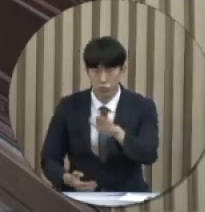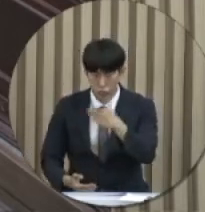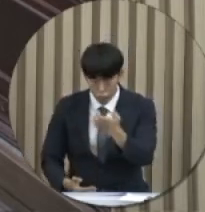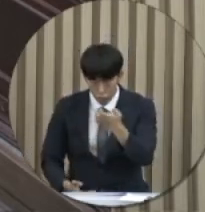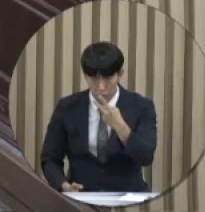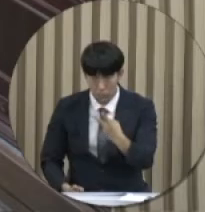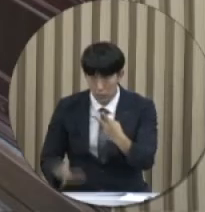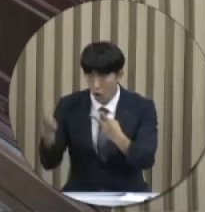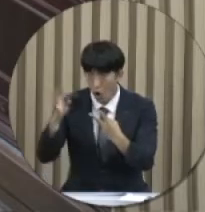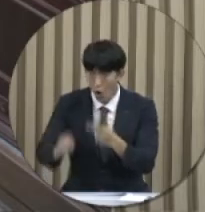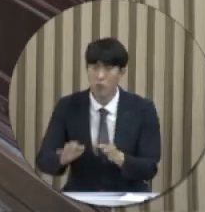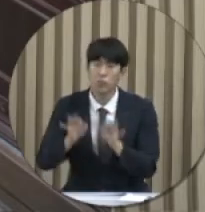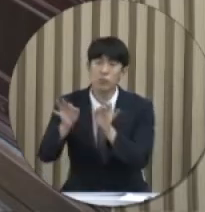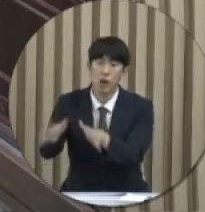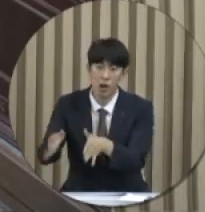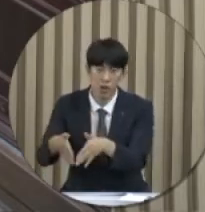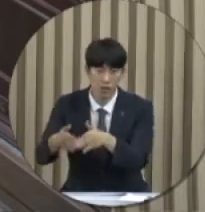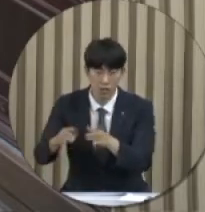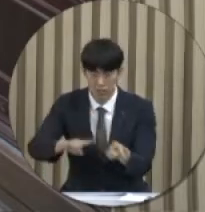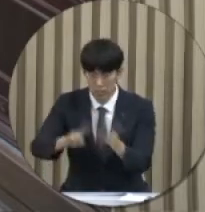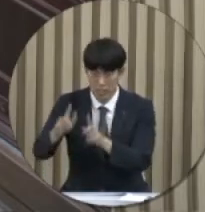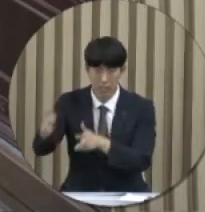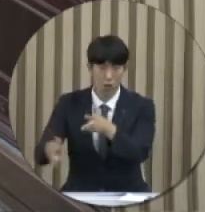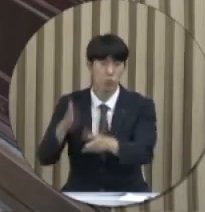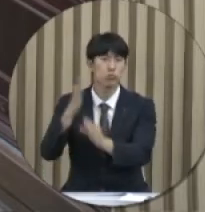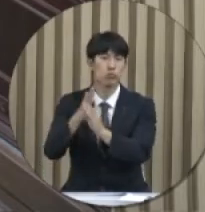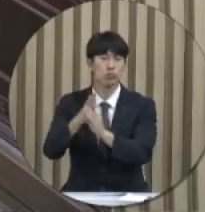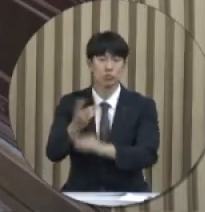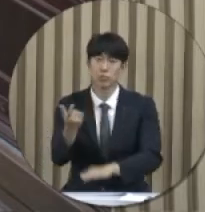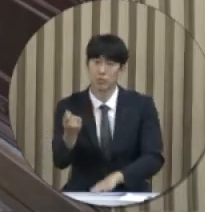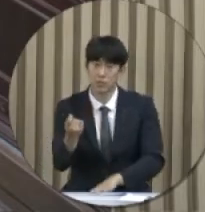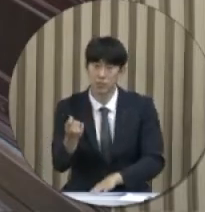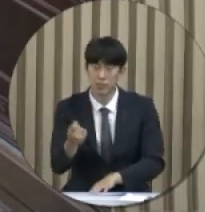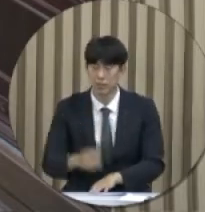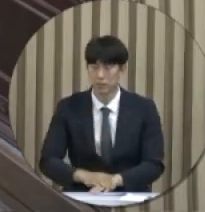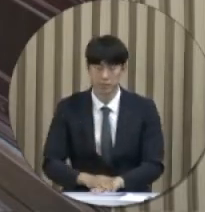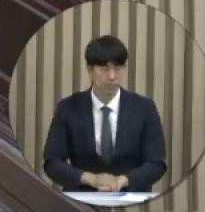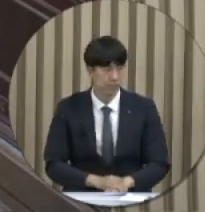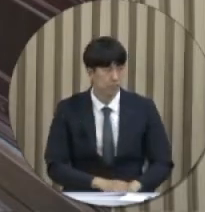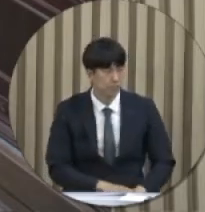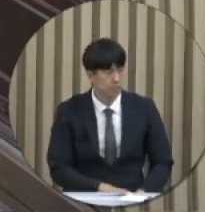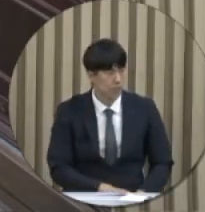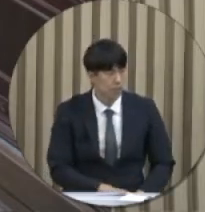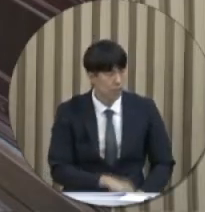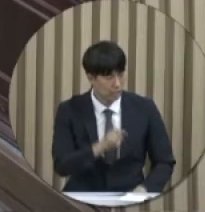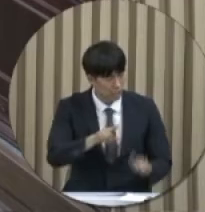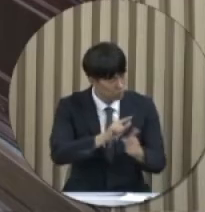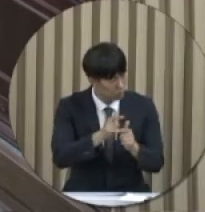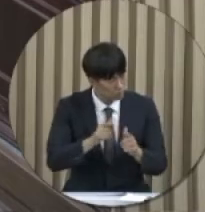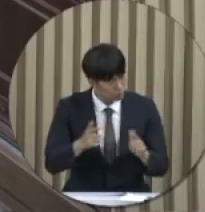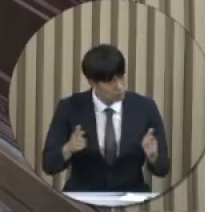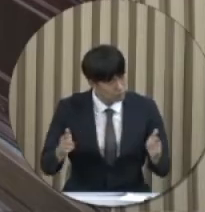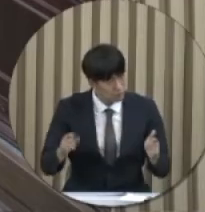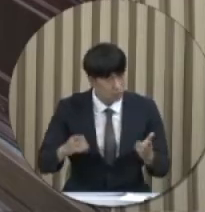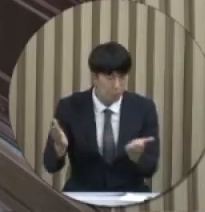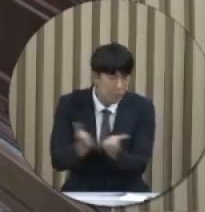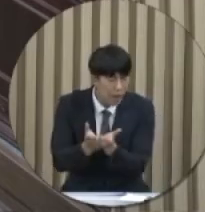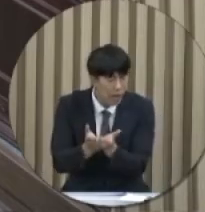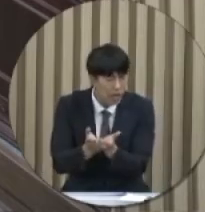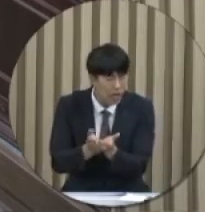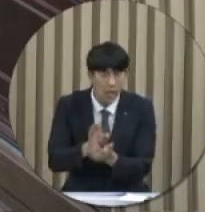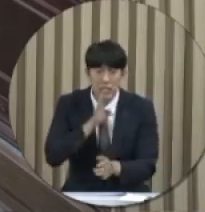들여서 지금 도시재생 사업을 진행을 하고 있는데 이게 여러 가지로 과연 맞을까